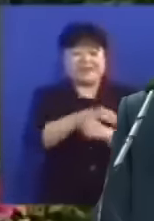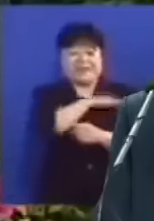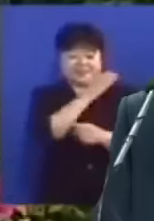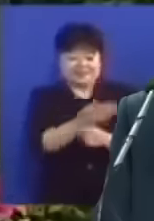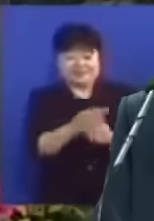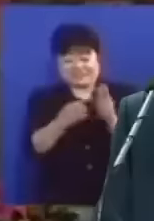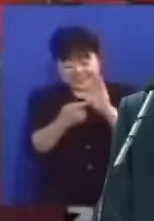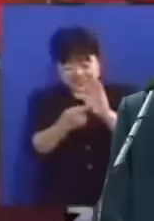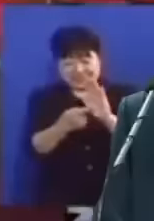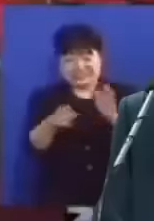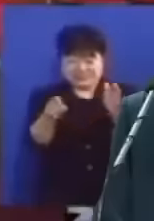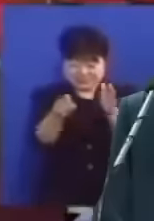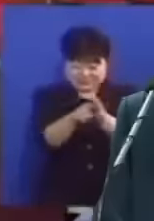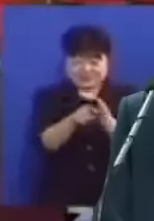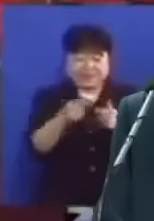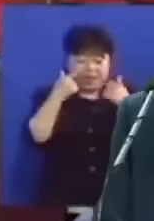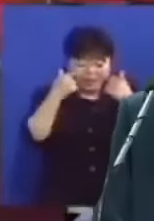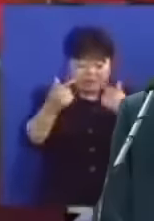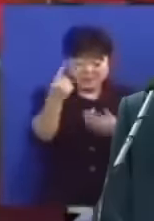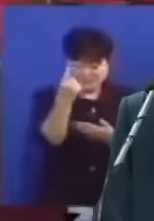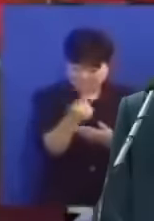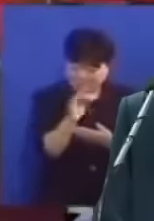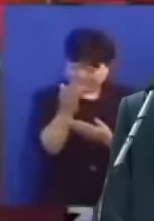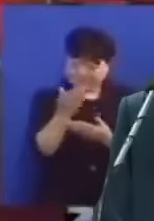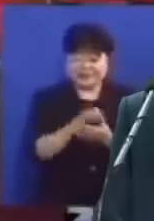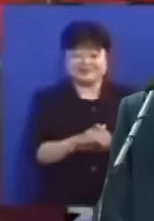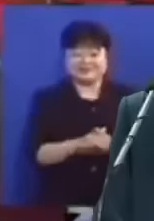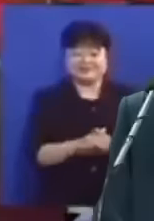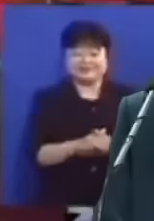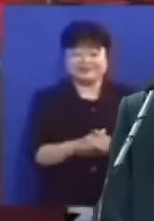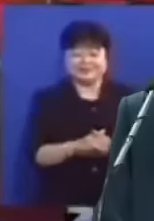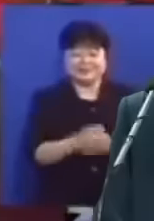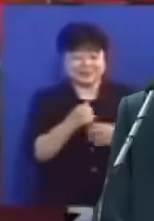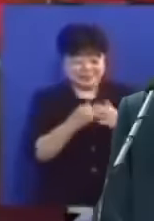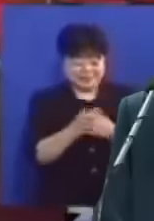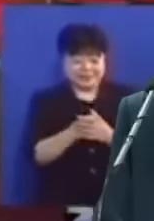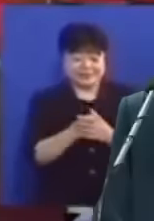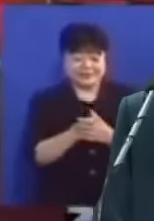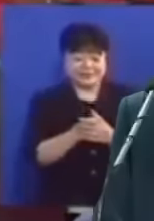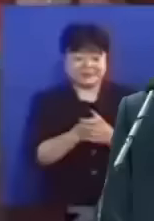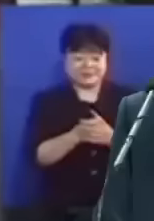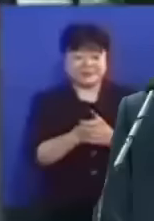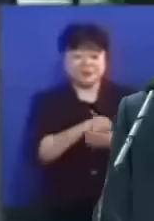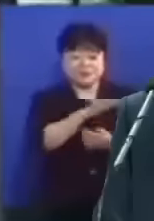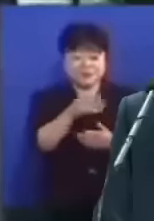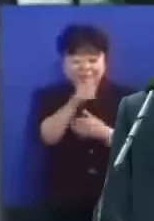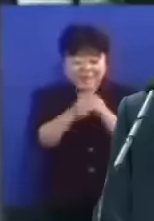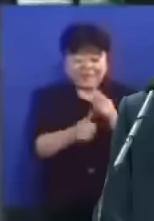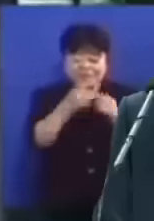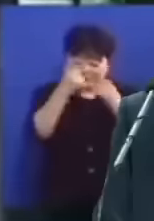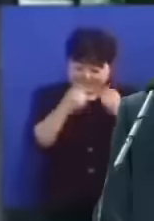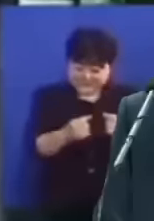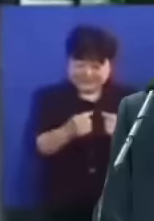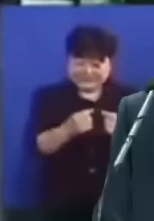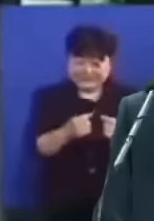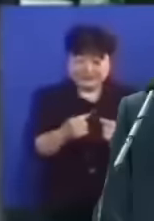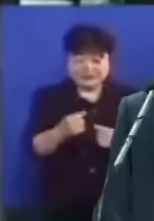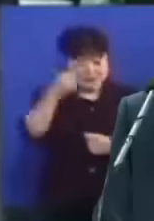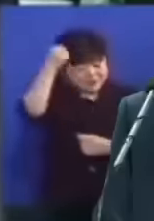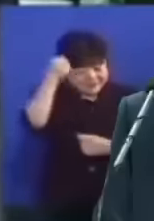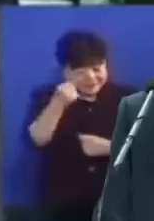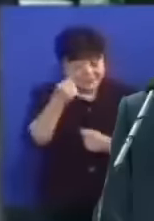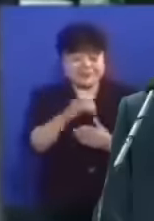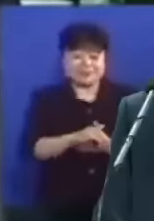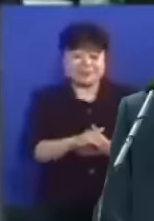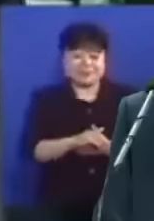능력이 여러분 우리에게 반드시 다가오게 되는 것입니다. 그러므로 우리에게는 하나님이 계시다는 것을 잊지